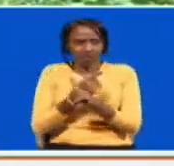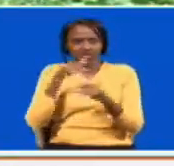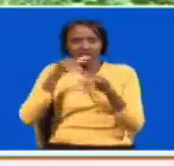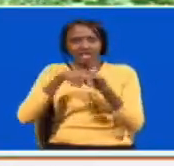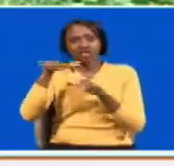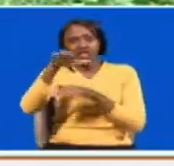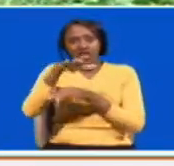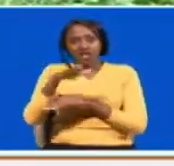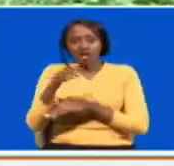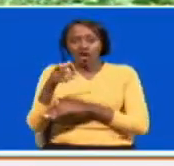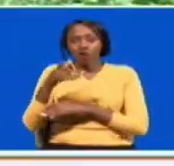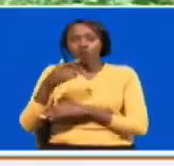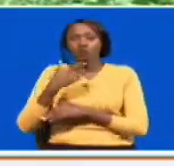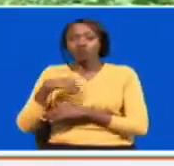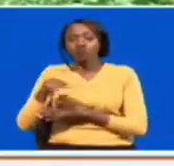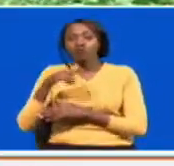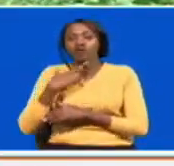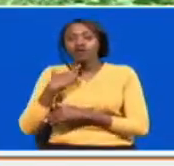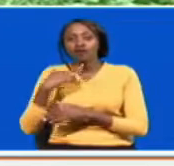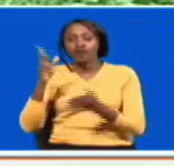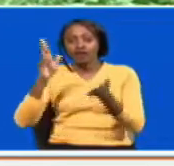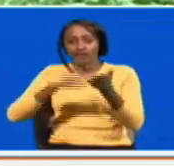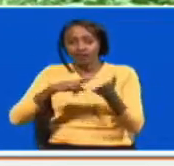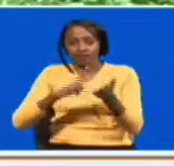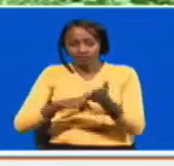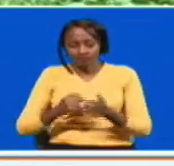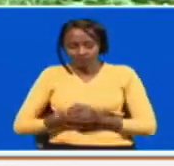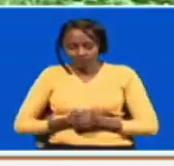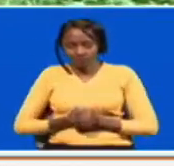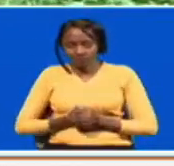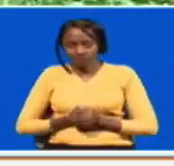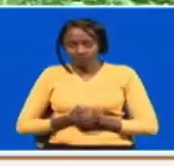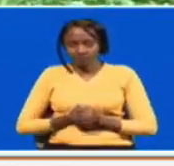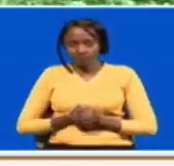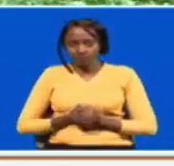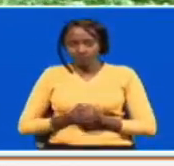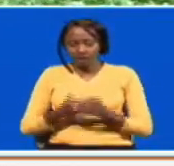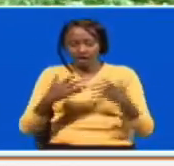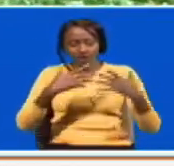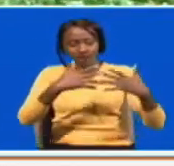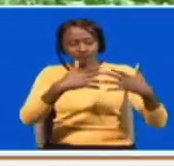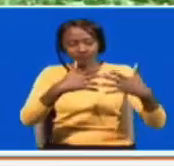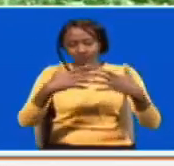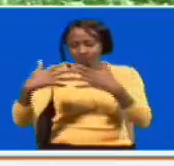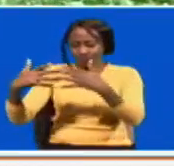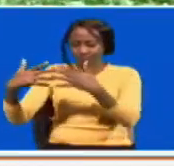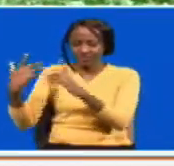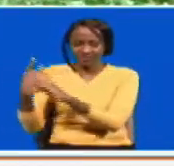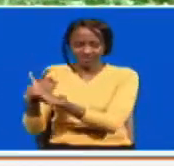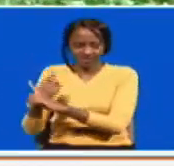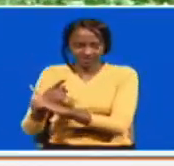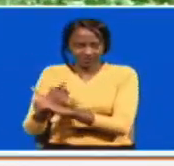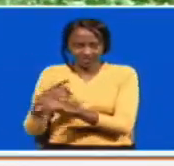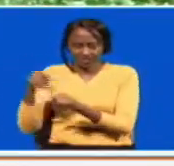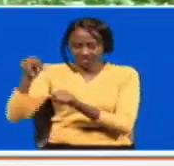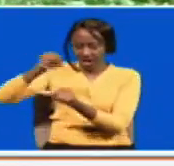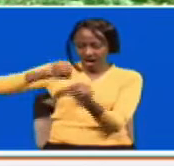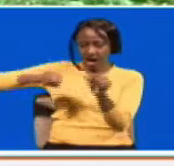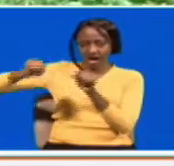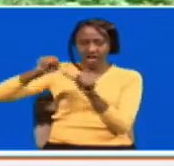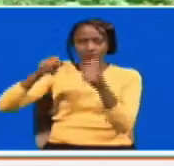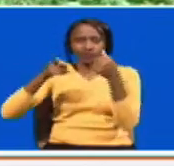We recommend cages to be put for the small cage farmers around 6